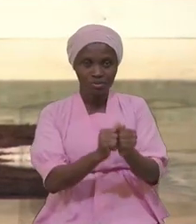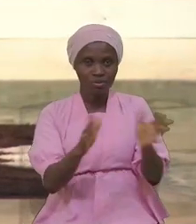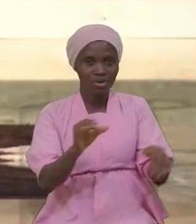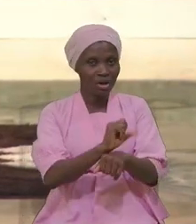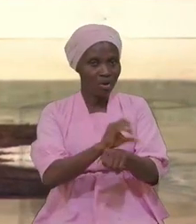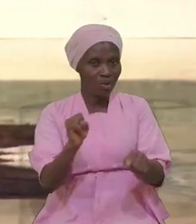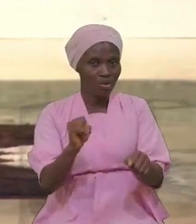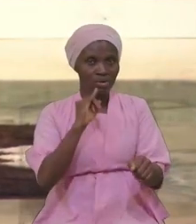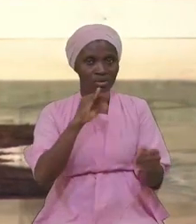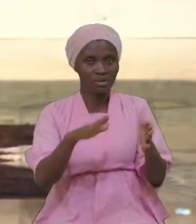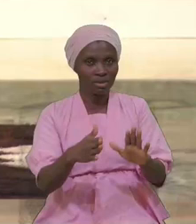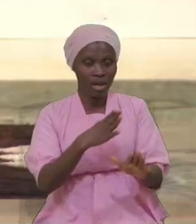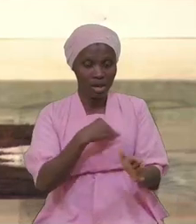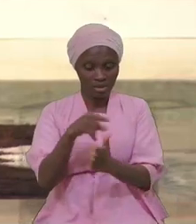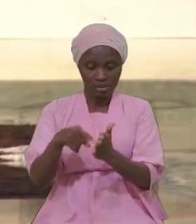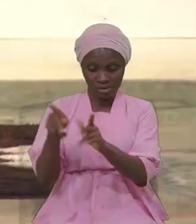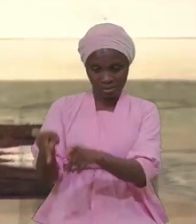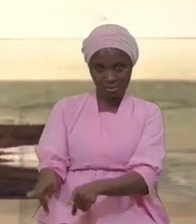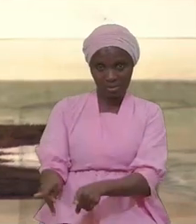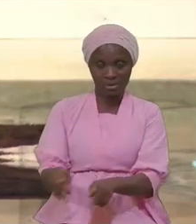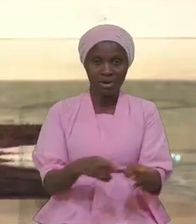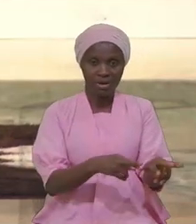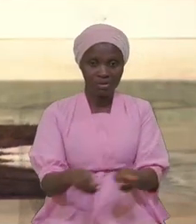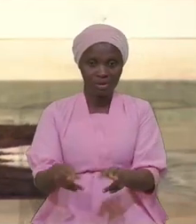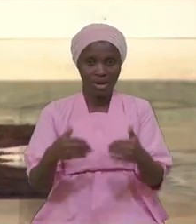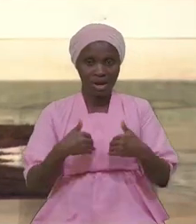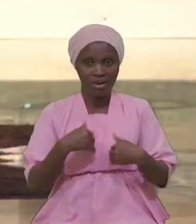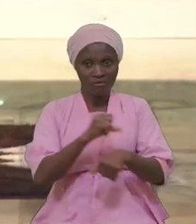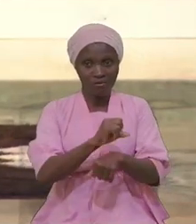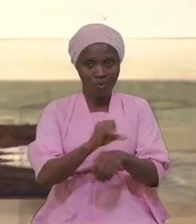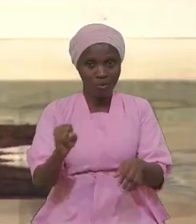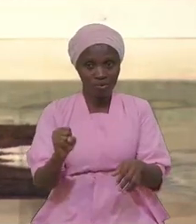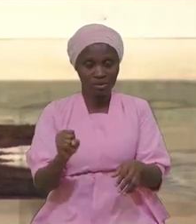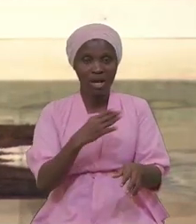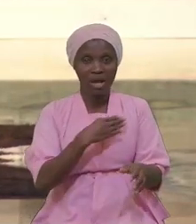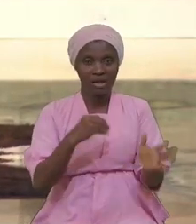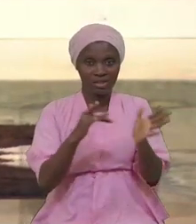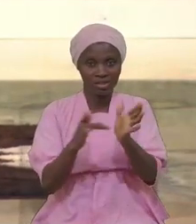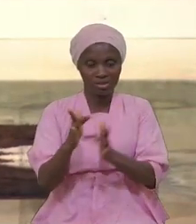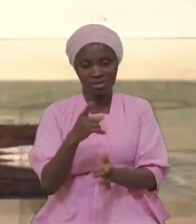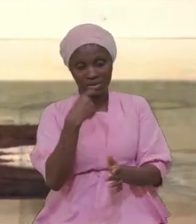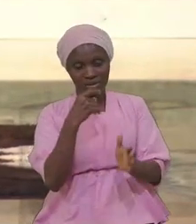Et cette personne déjà a des œuvres. Et Jésus dit